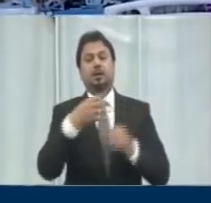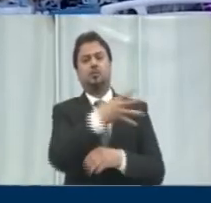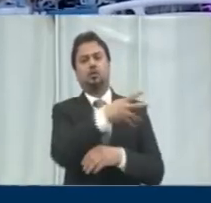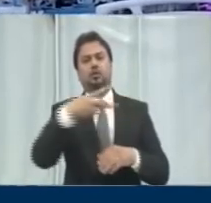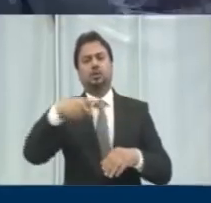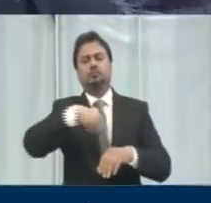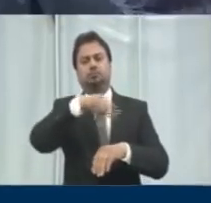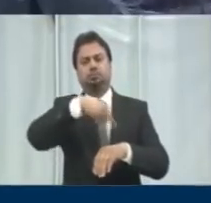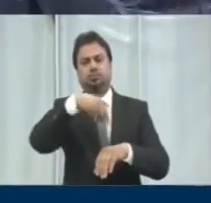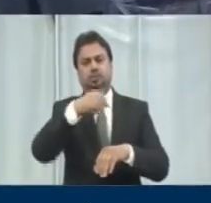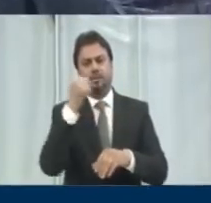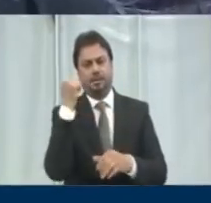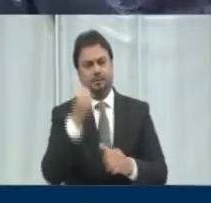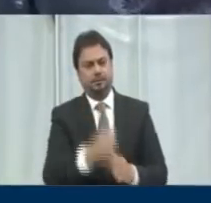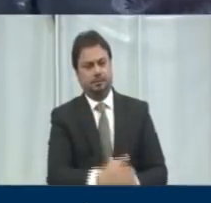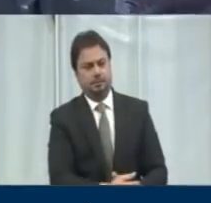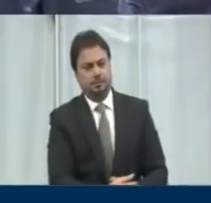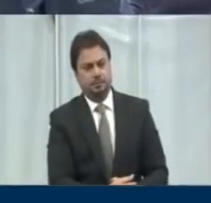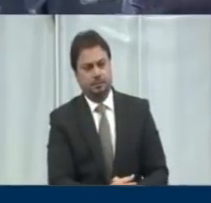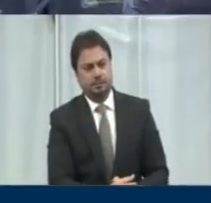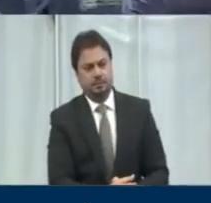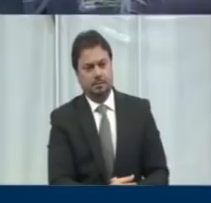24 ساعة الماضية.